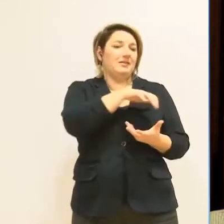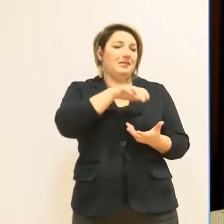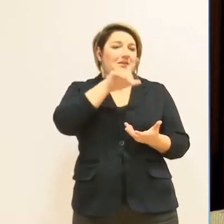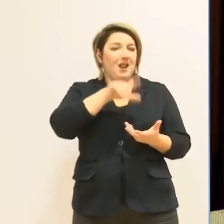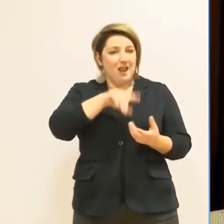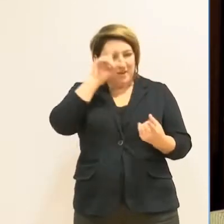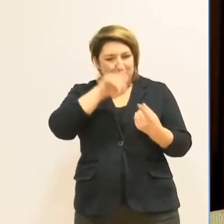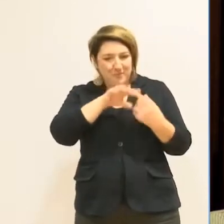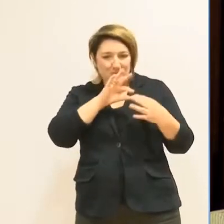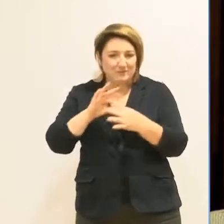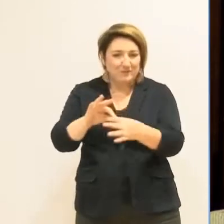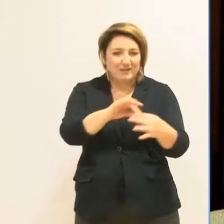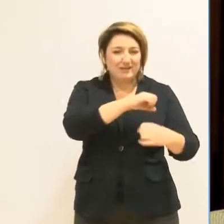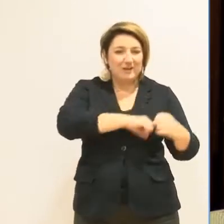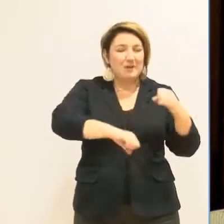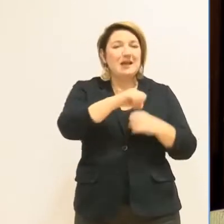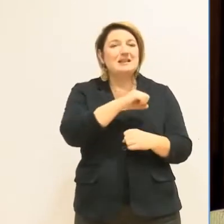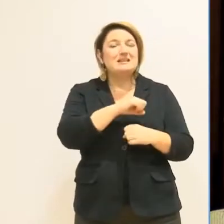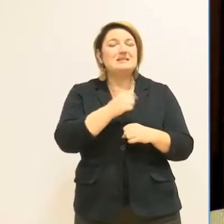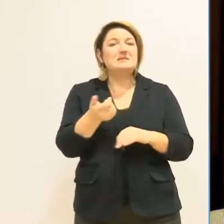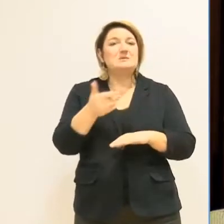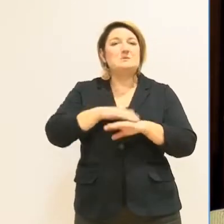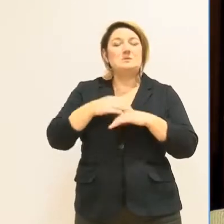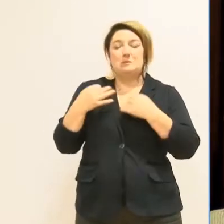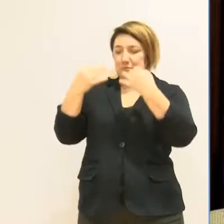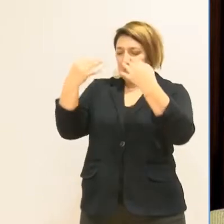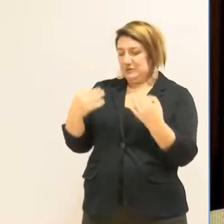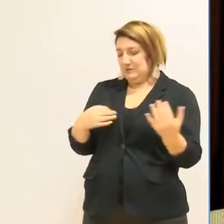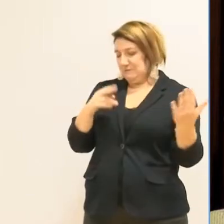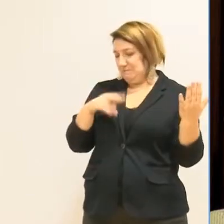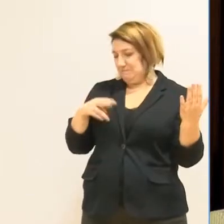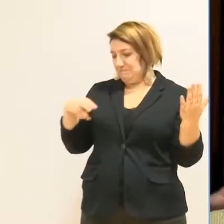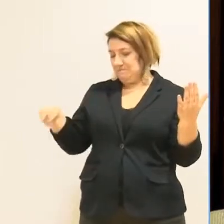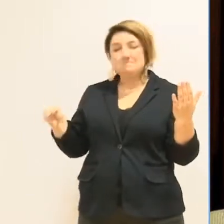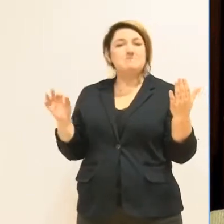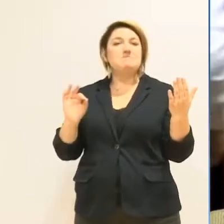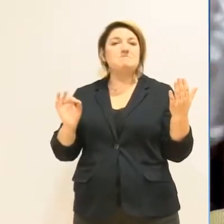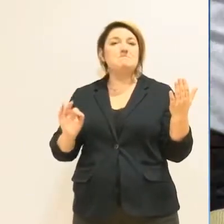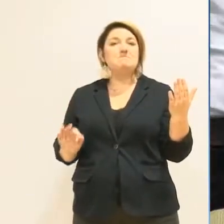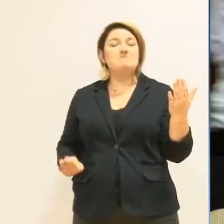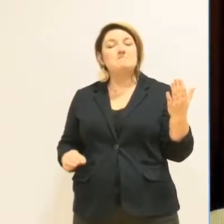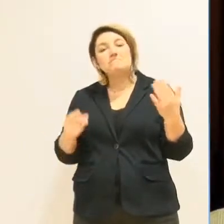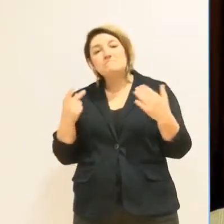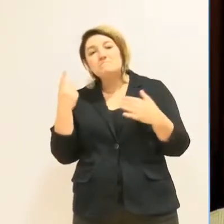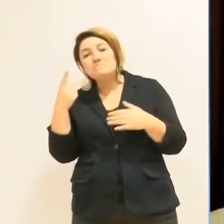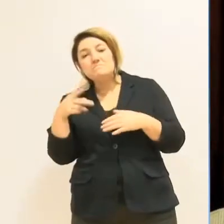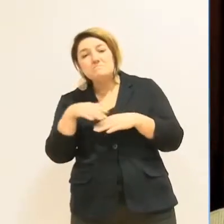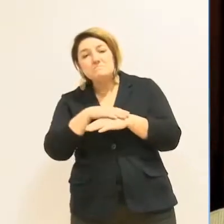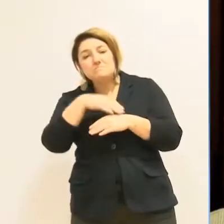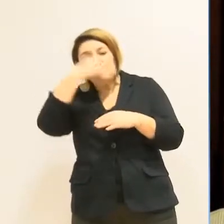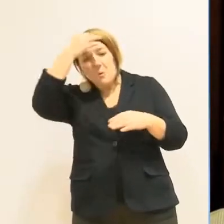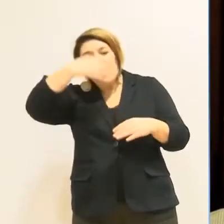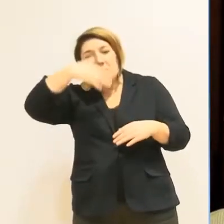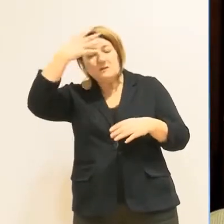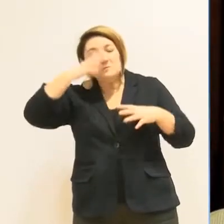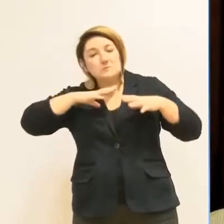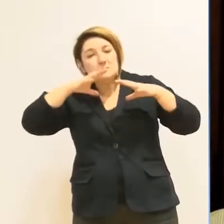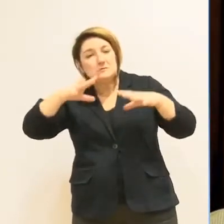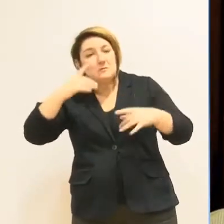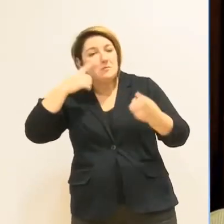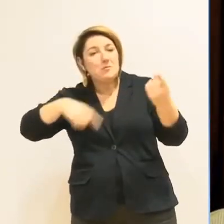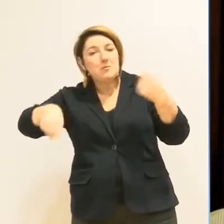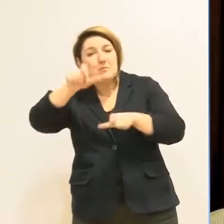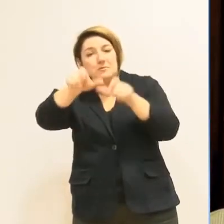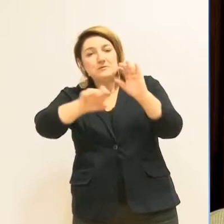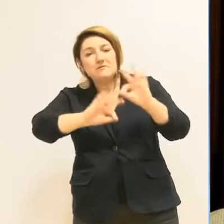solidarité. Ce n'est pas la lecture que nous faisons de votre budget. Où sont vos politiques audacieuses, volontaristes, pour les plus